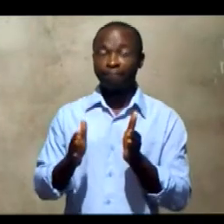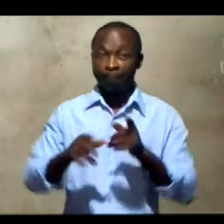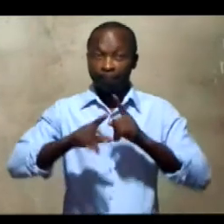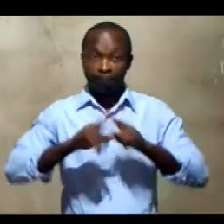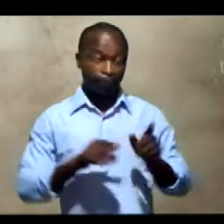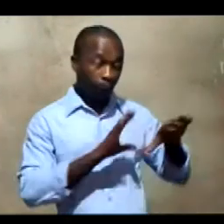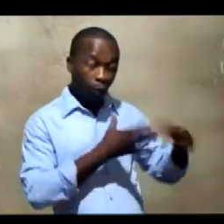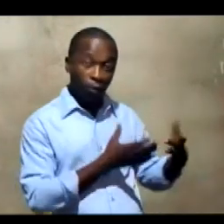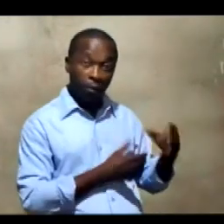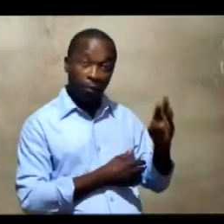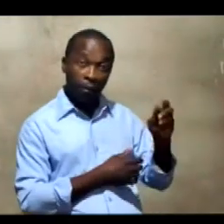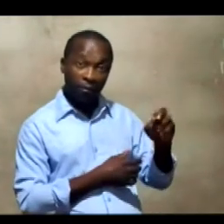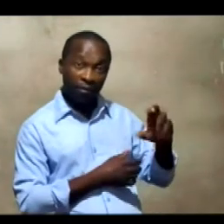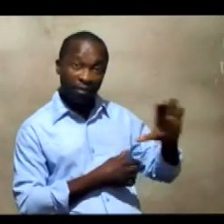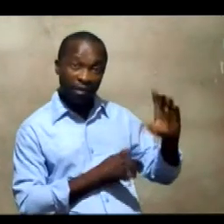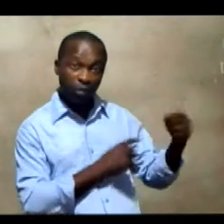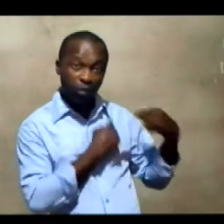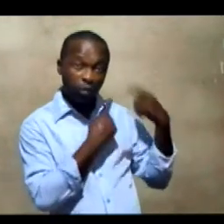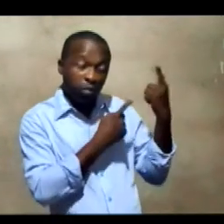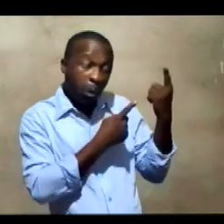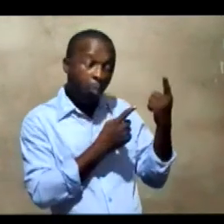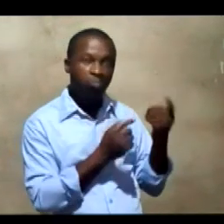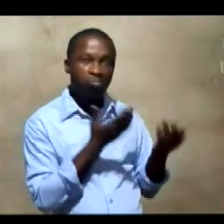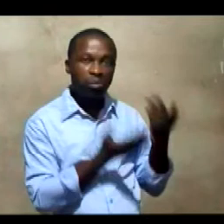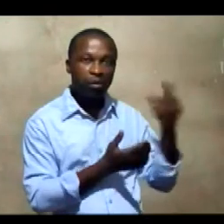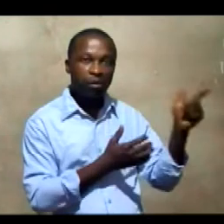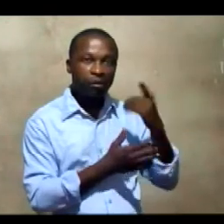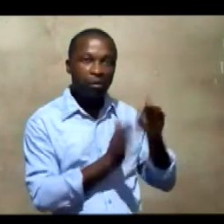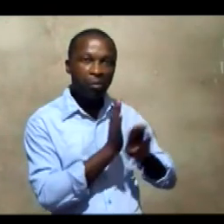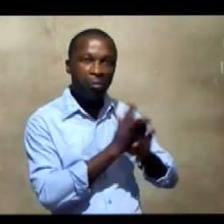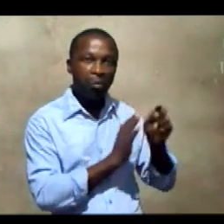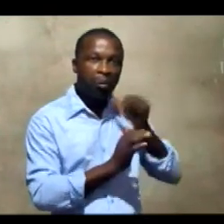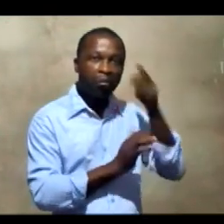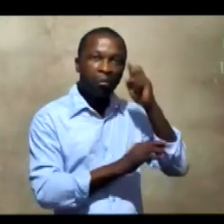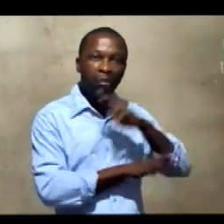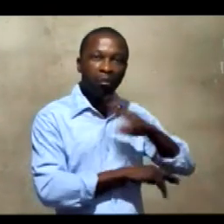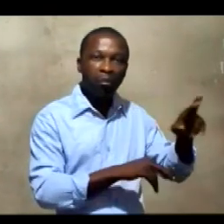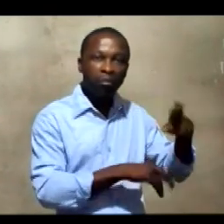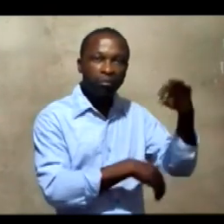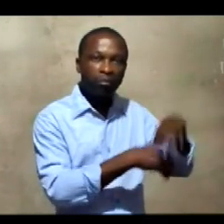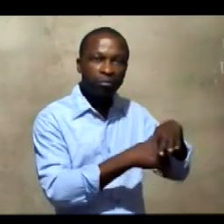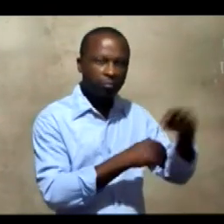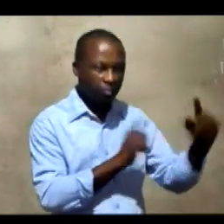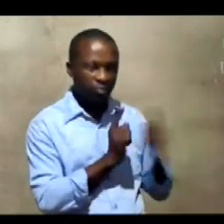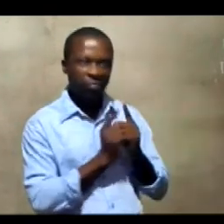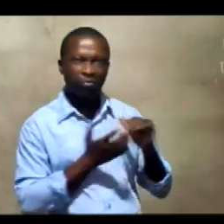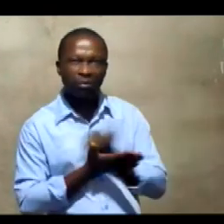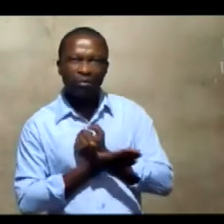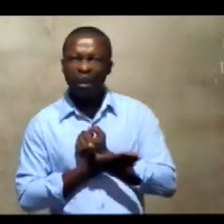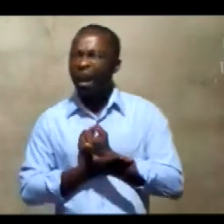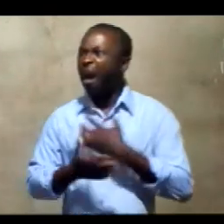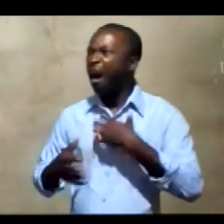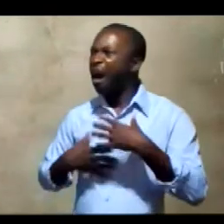de dénoncer les discriminations dont ils disent être victimes dans le traitement des certificats de domicile indispensables pour être candidat.